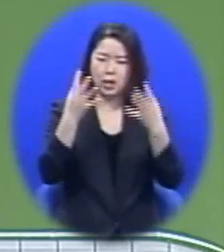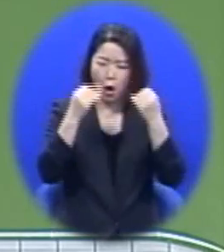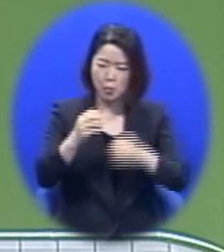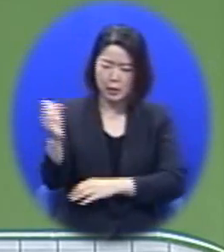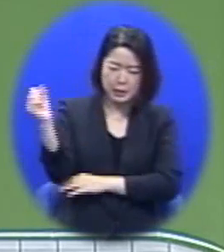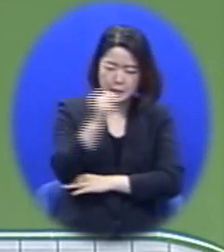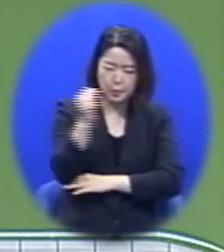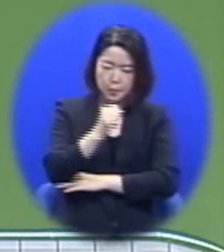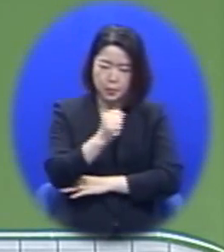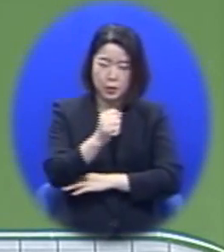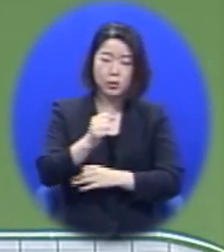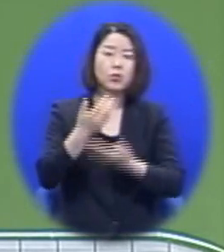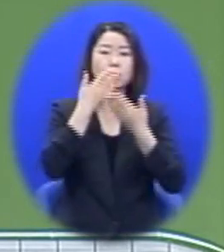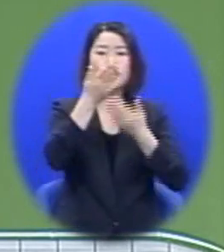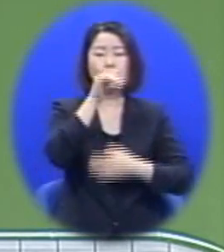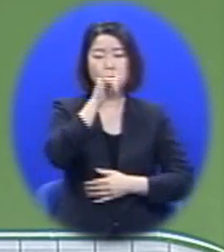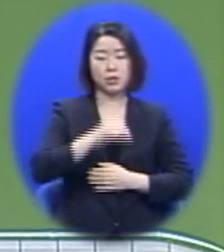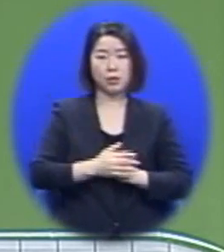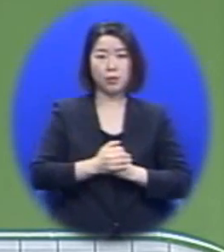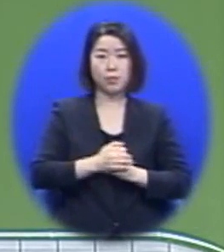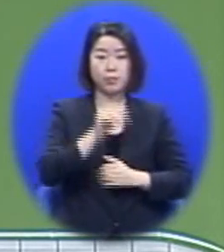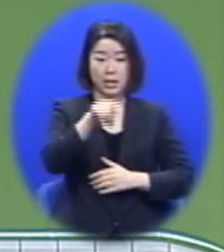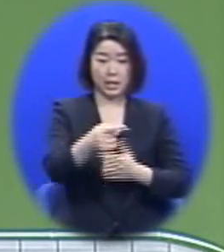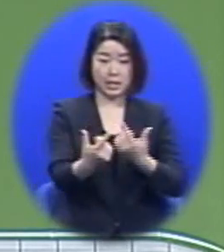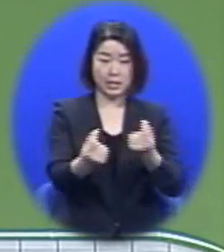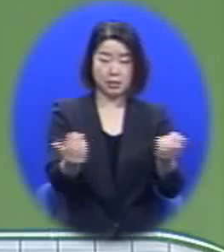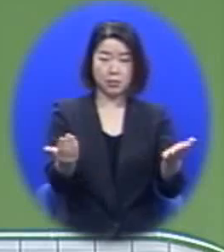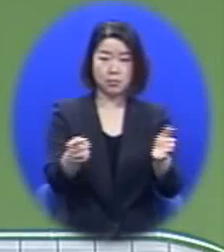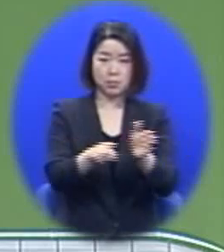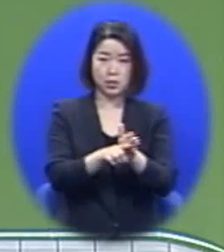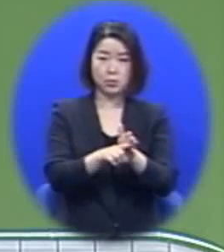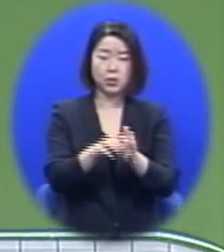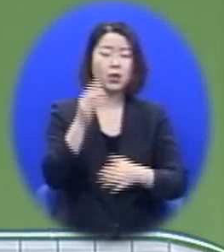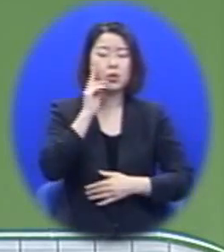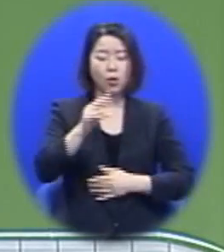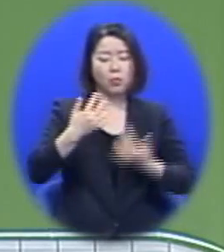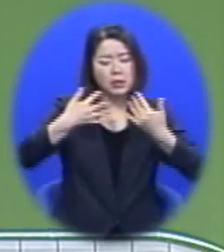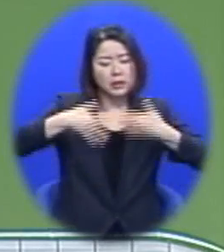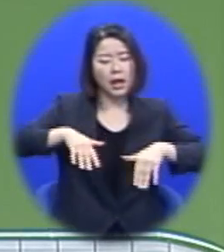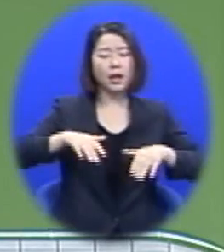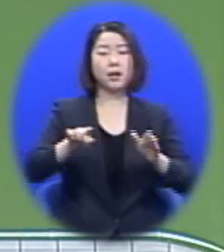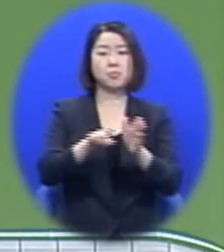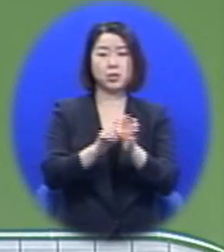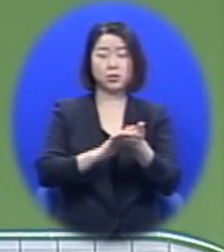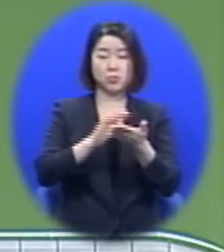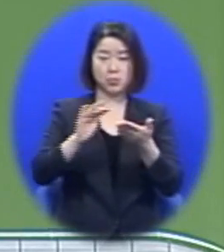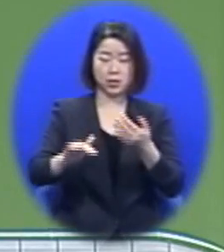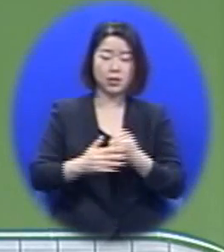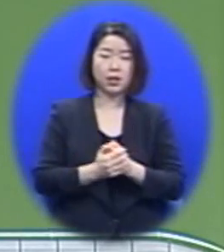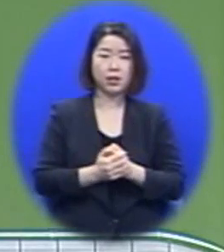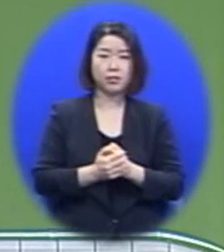수 있습니다. 그런 믿음은 너무나 연약한 믿음이에요.